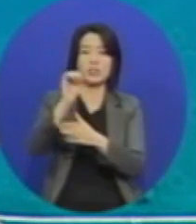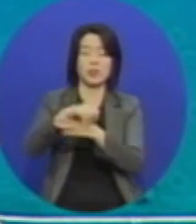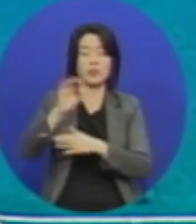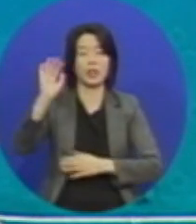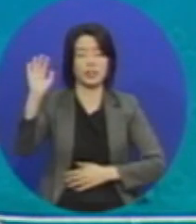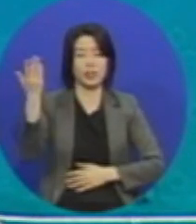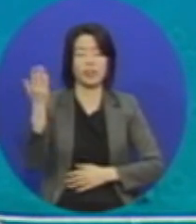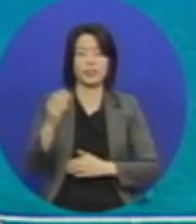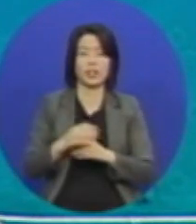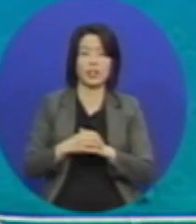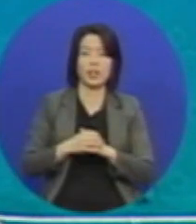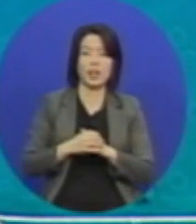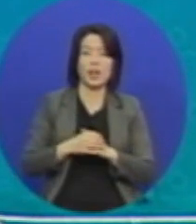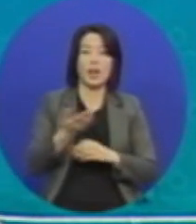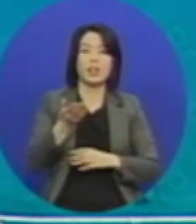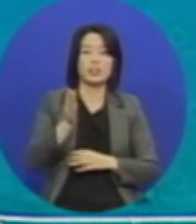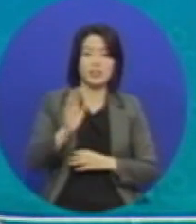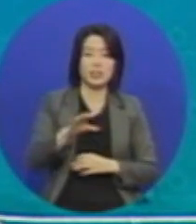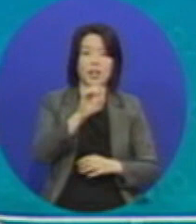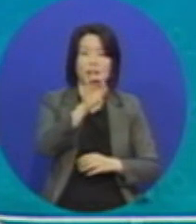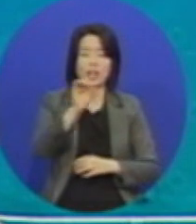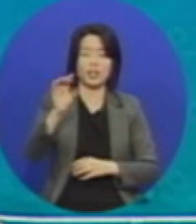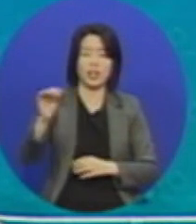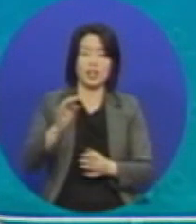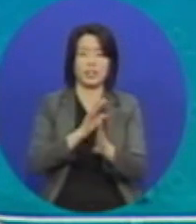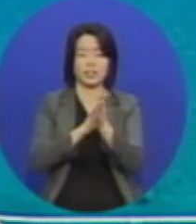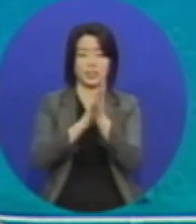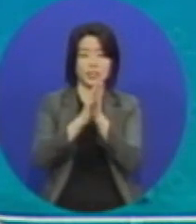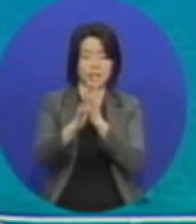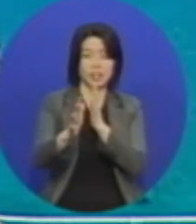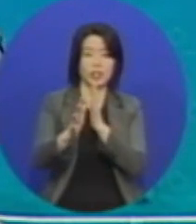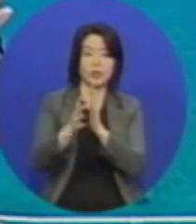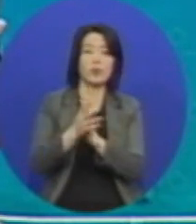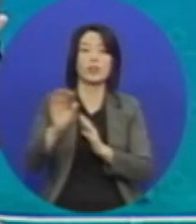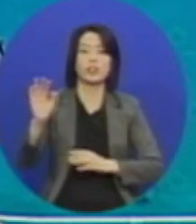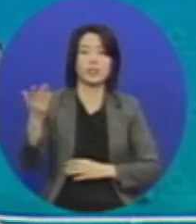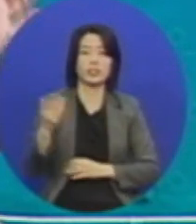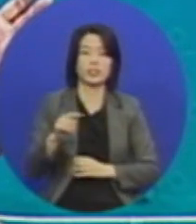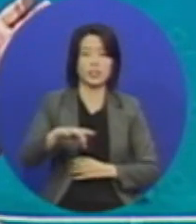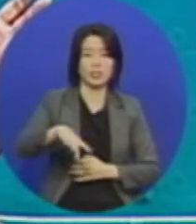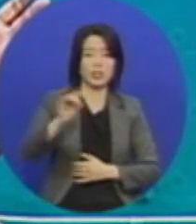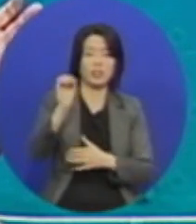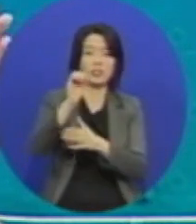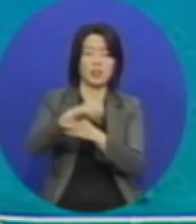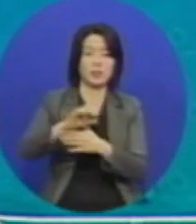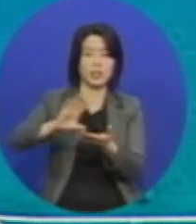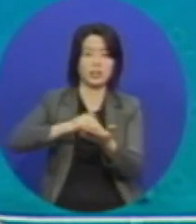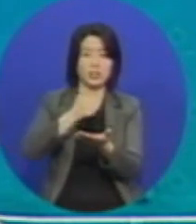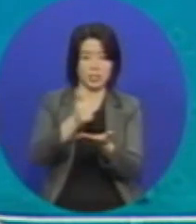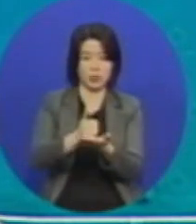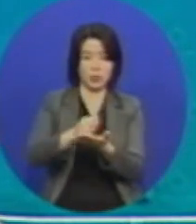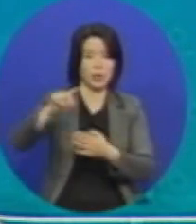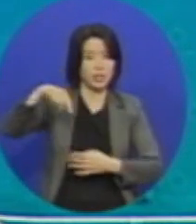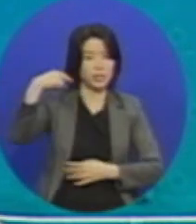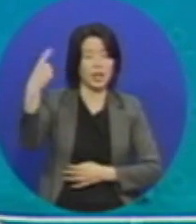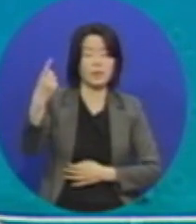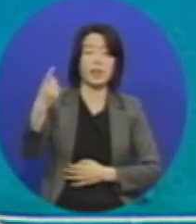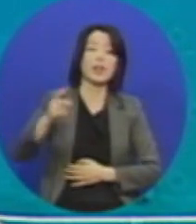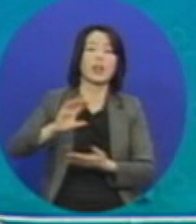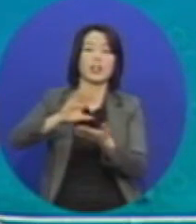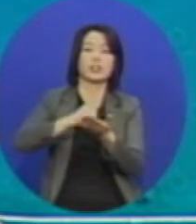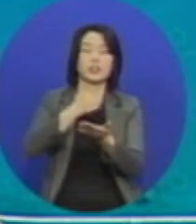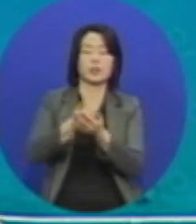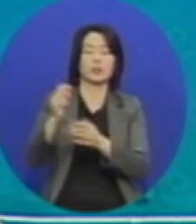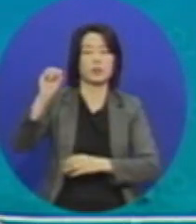다 그러나 각각 자기 차례대로 되리니 먼저는 첫 열매인 그리스도요 다음에는 그리스도 강림하실